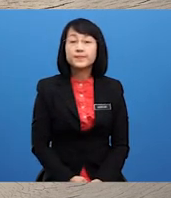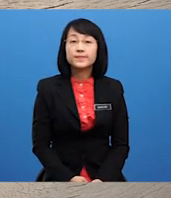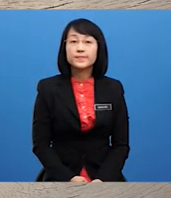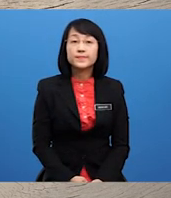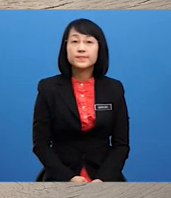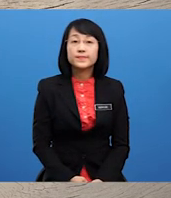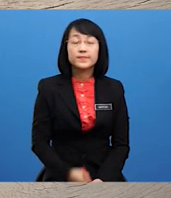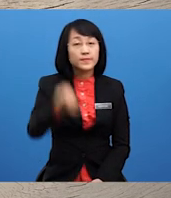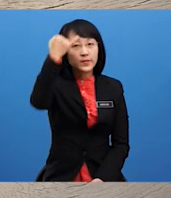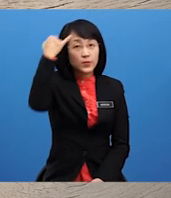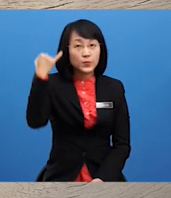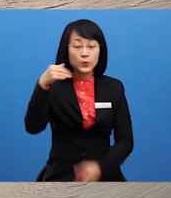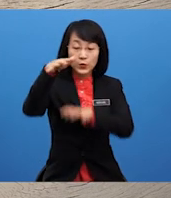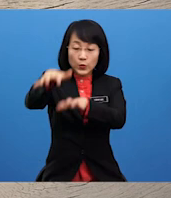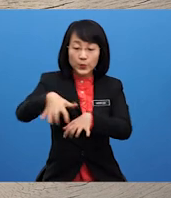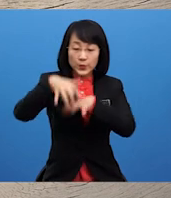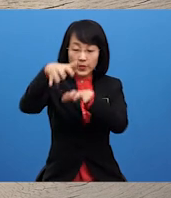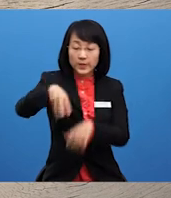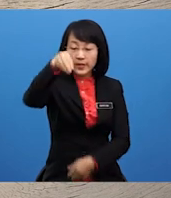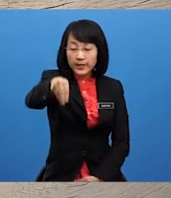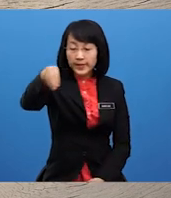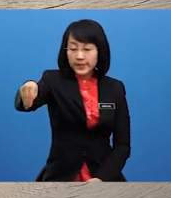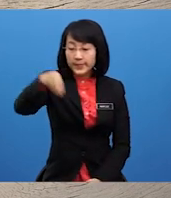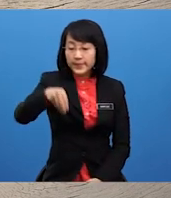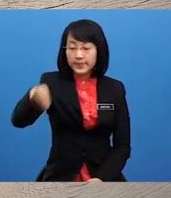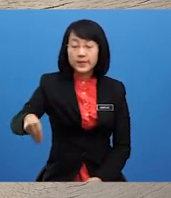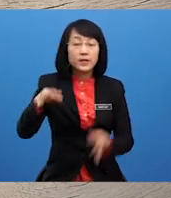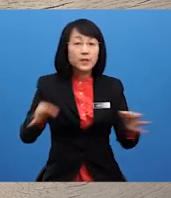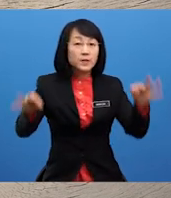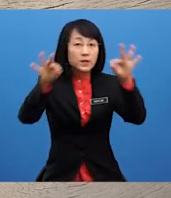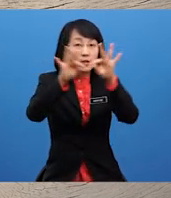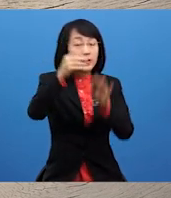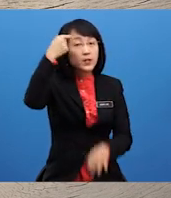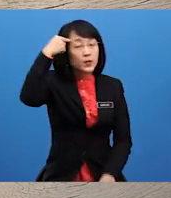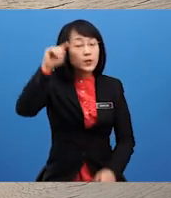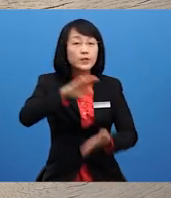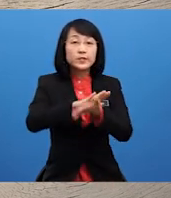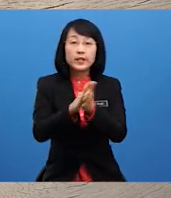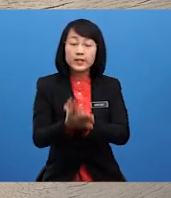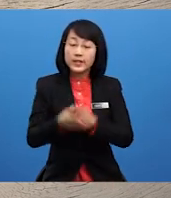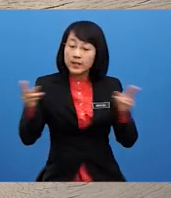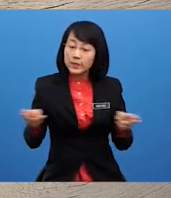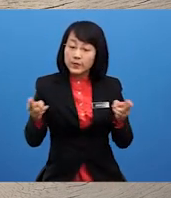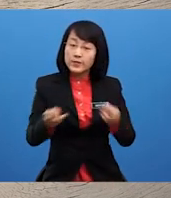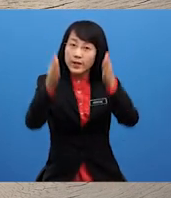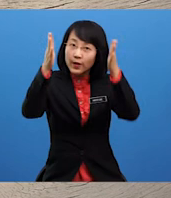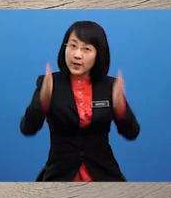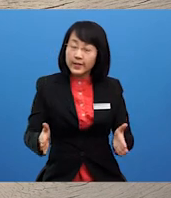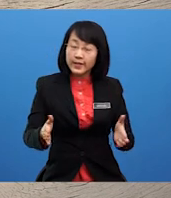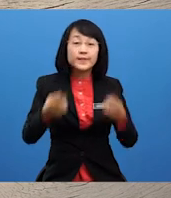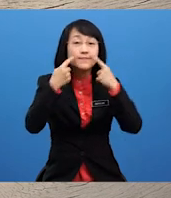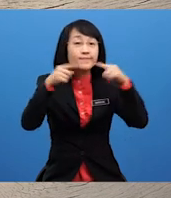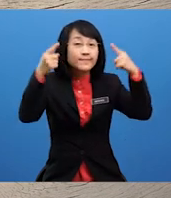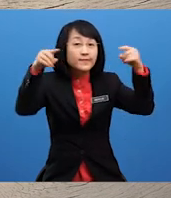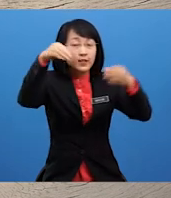Seterusnya, ilmu pertanian. Ilmu pertanian penting untuk menjadi usahawan yang berjaya dalam